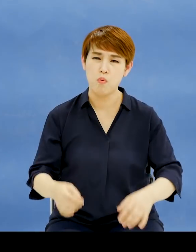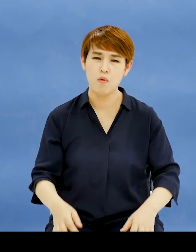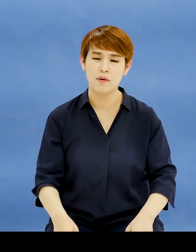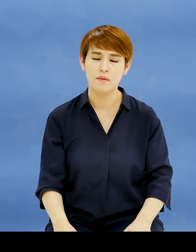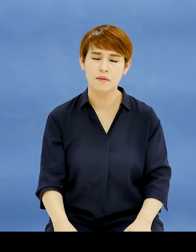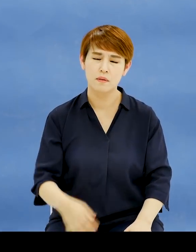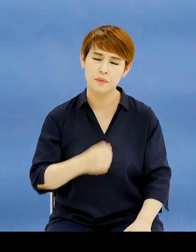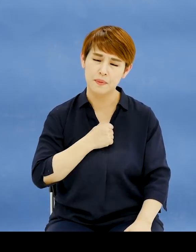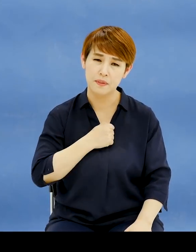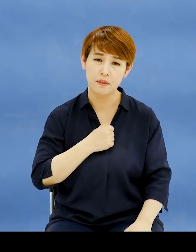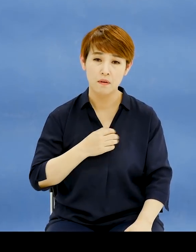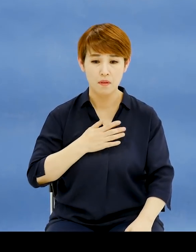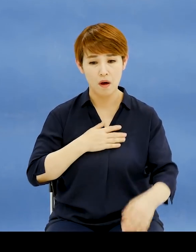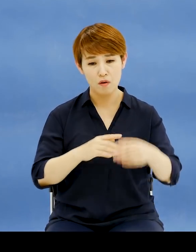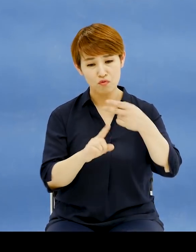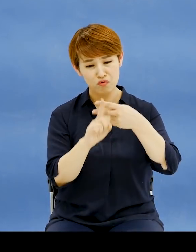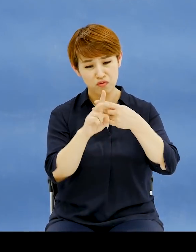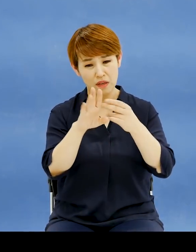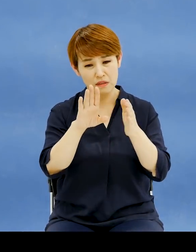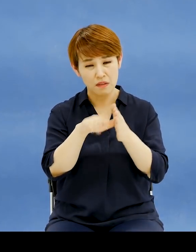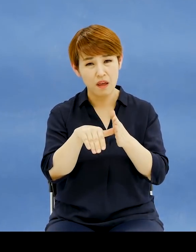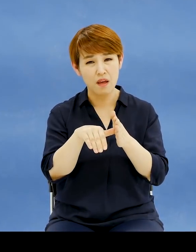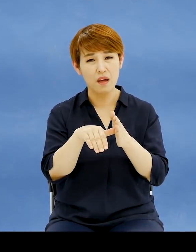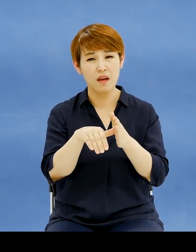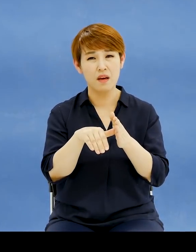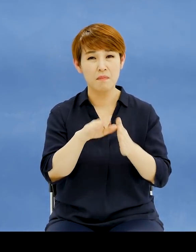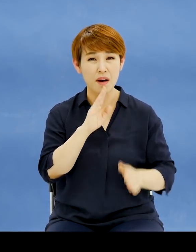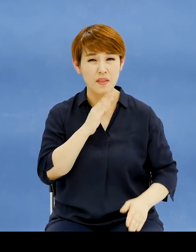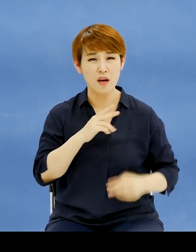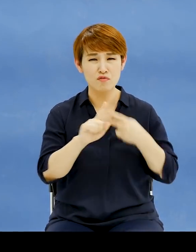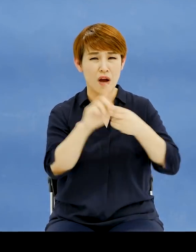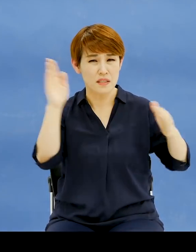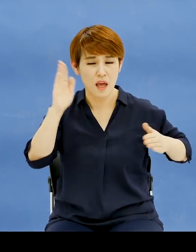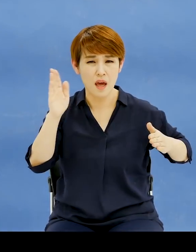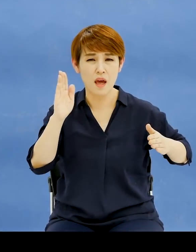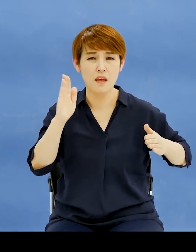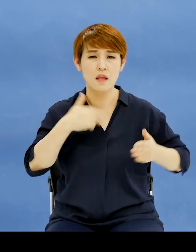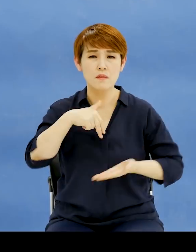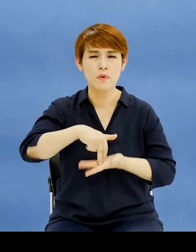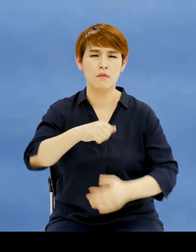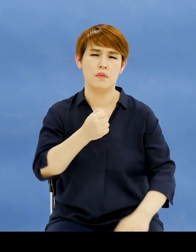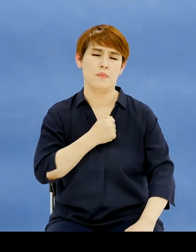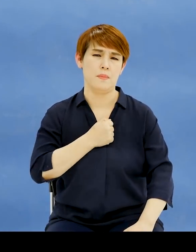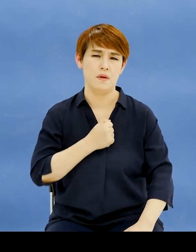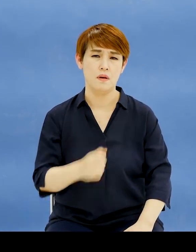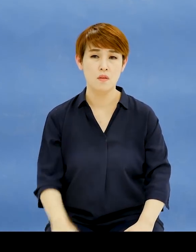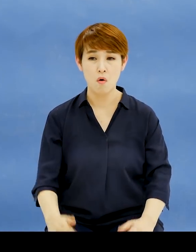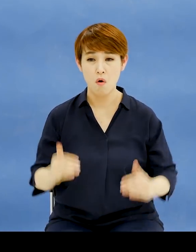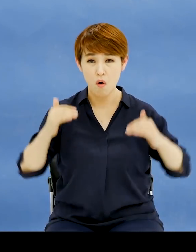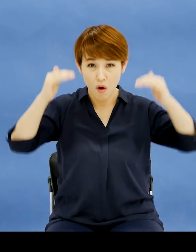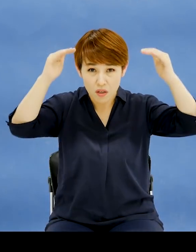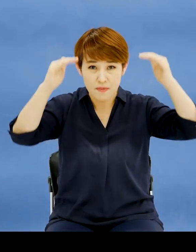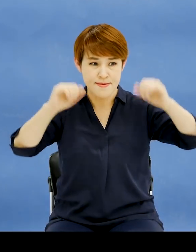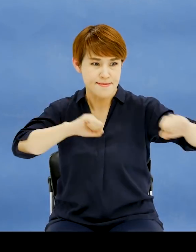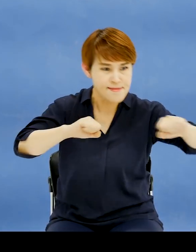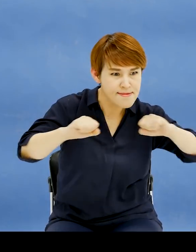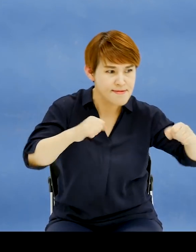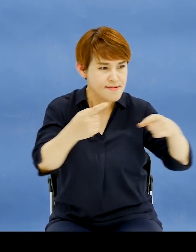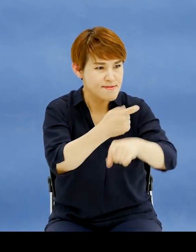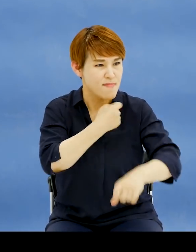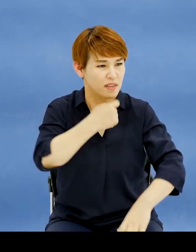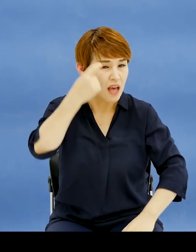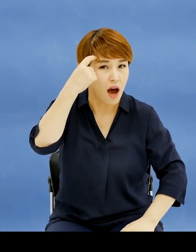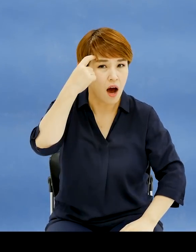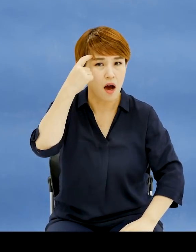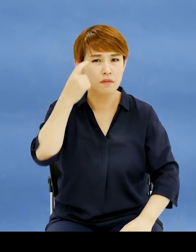제가 아직 이런 중학생밖에 안 됐다는 게 너무 답답했어요. 제가 어른이면 뭐라도 할 텐데 아는 것도 없고 네.